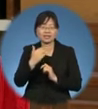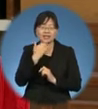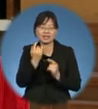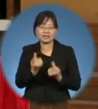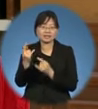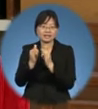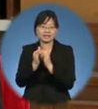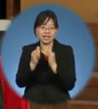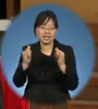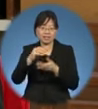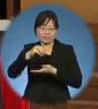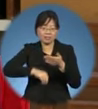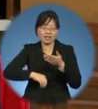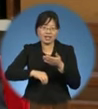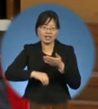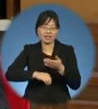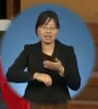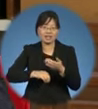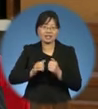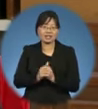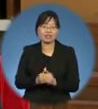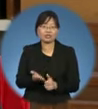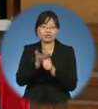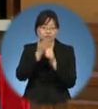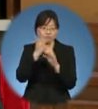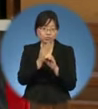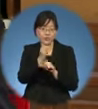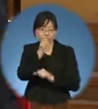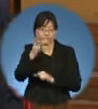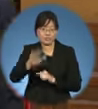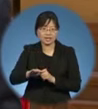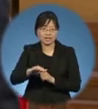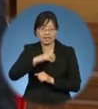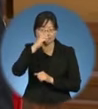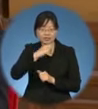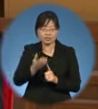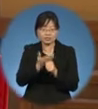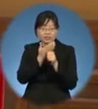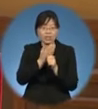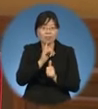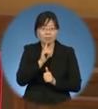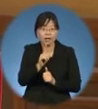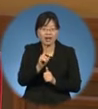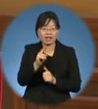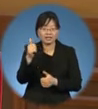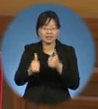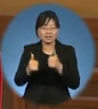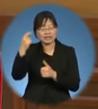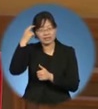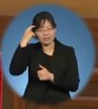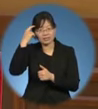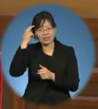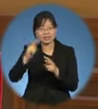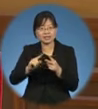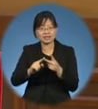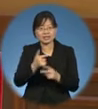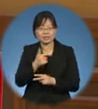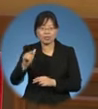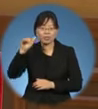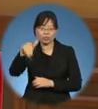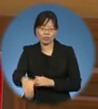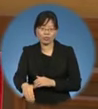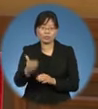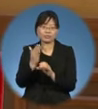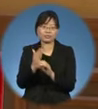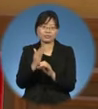선수를 제외하고 그 밑에 연령으로 육성을 하는데 네네. 그냥 육성하자니 경기 감각이라든가 이런 게 굉장히 떨어지지